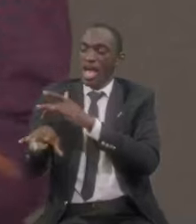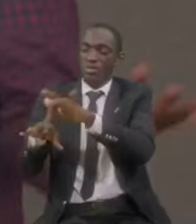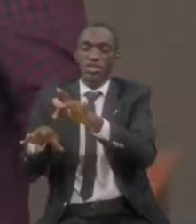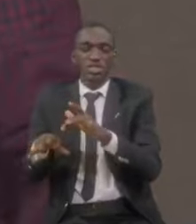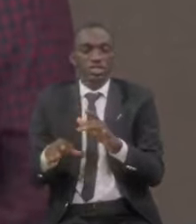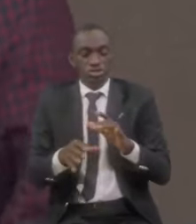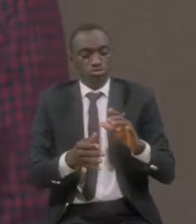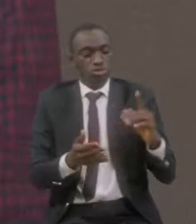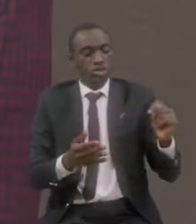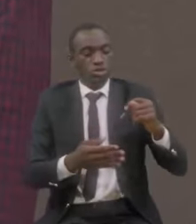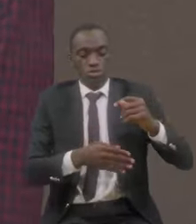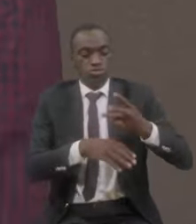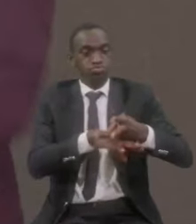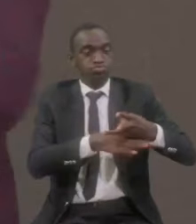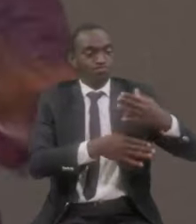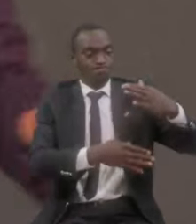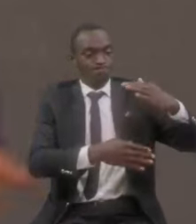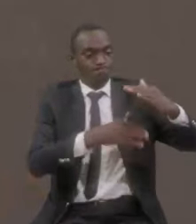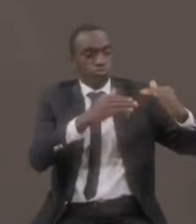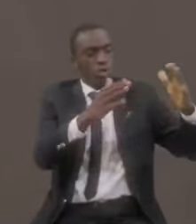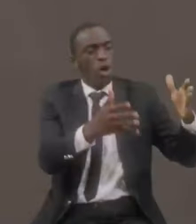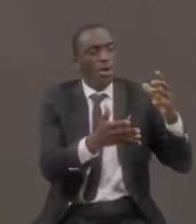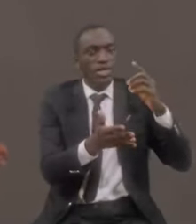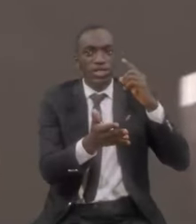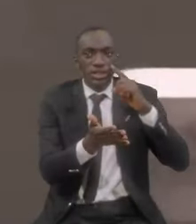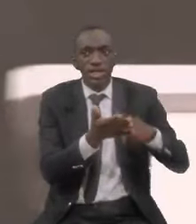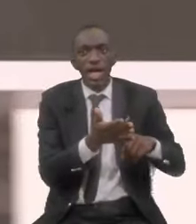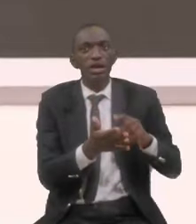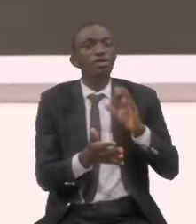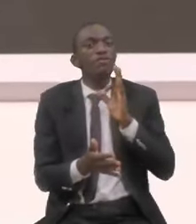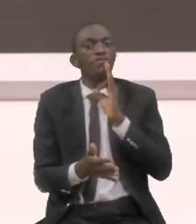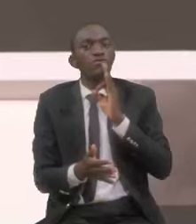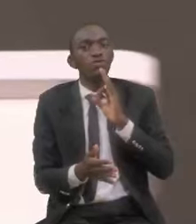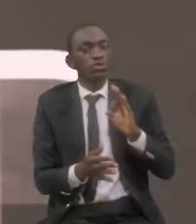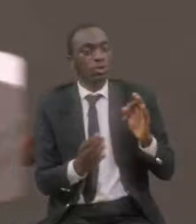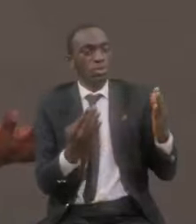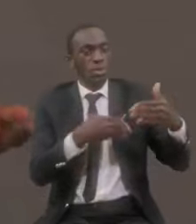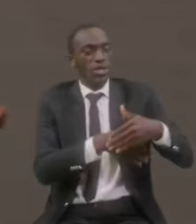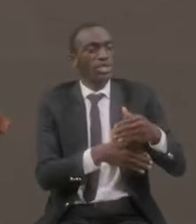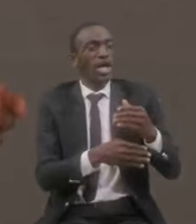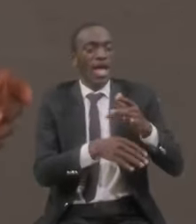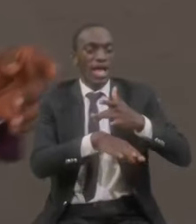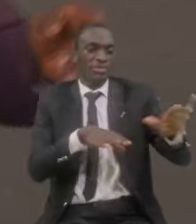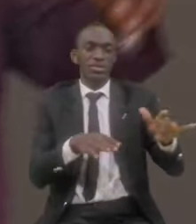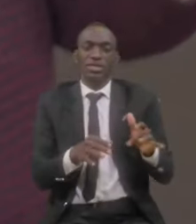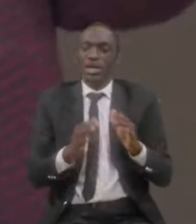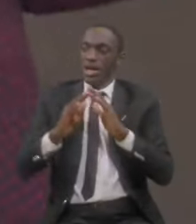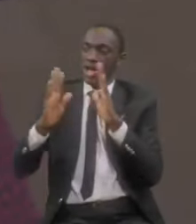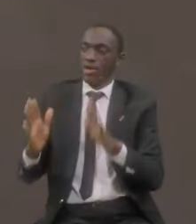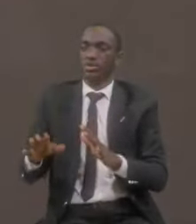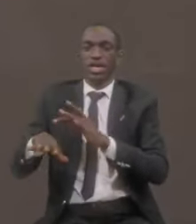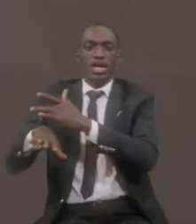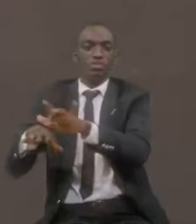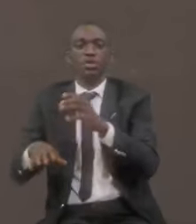Dans son maison, vide. Ainsi, elle s'est dit, la seule chose que je peux faire,